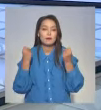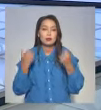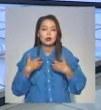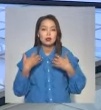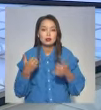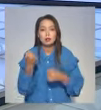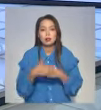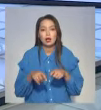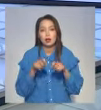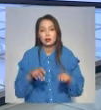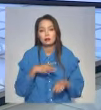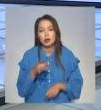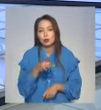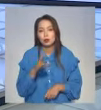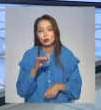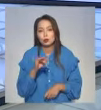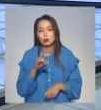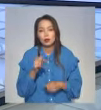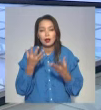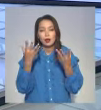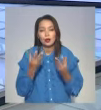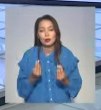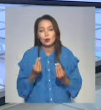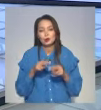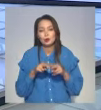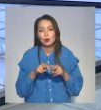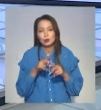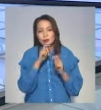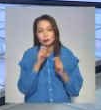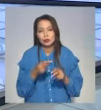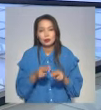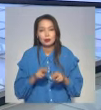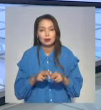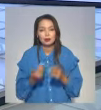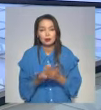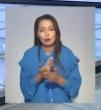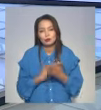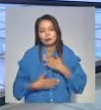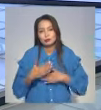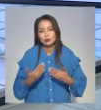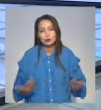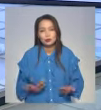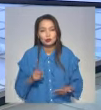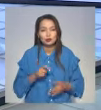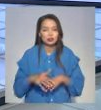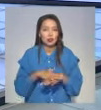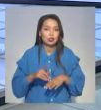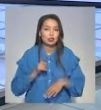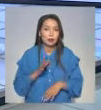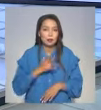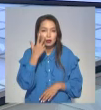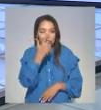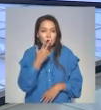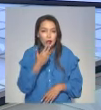Физкультурно-оздоровительные центры открыли в районе Нура ко дню столицы. Этого события его жители ждали больше 3 лет. В его залах бесплатно